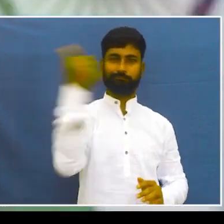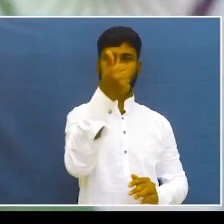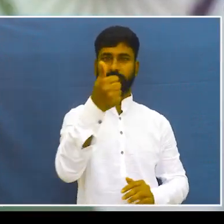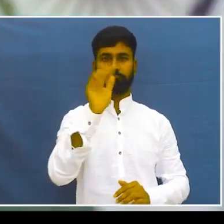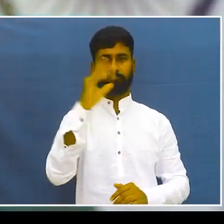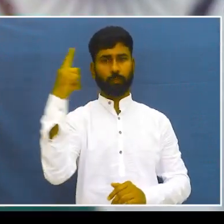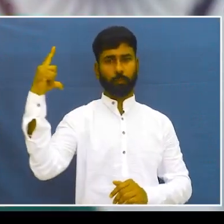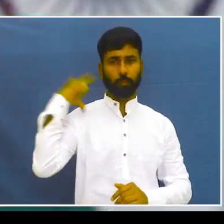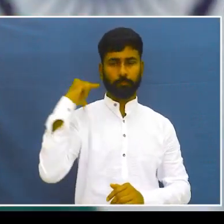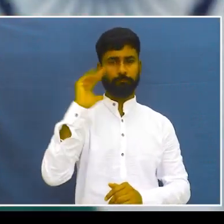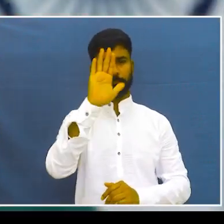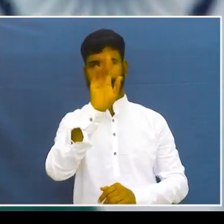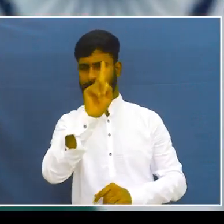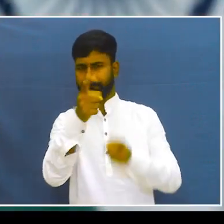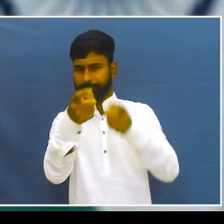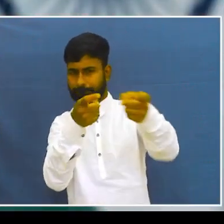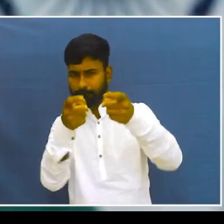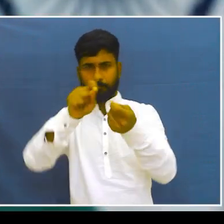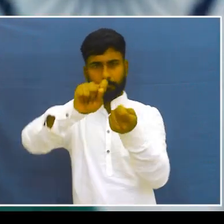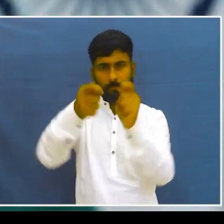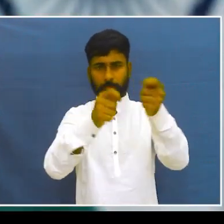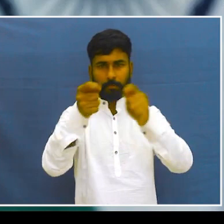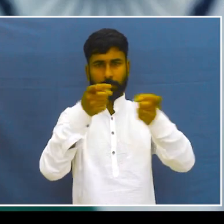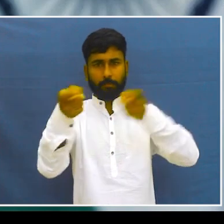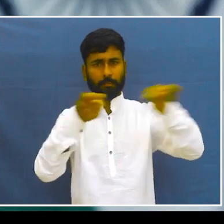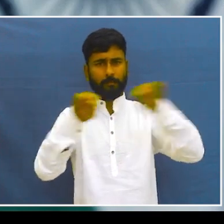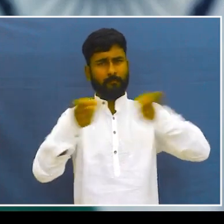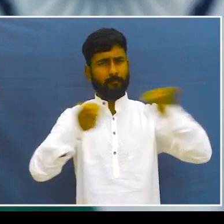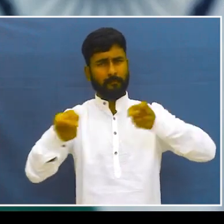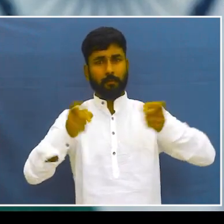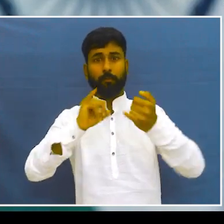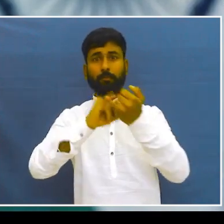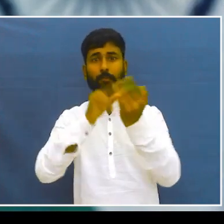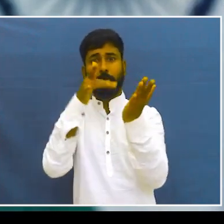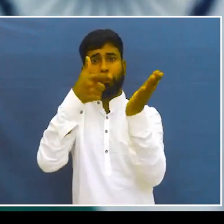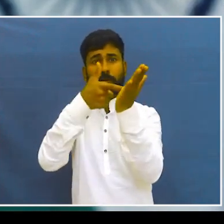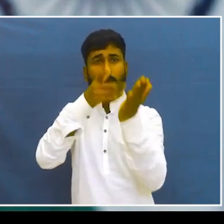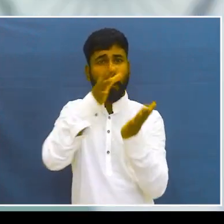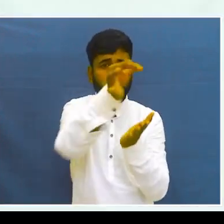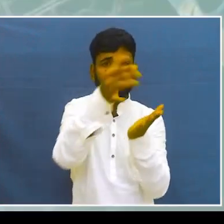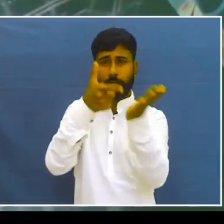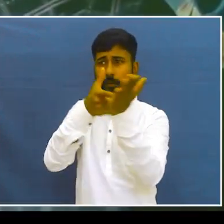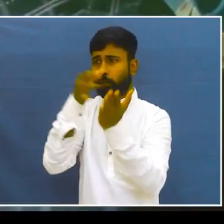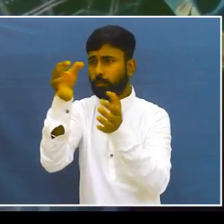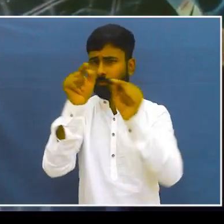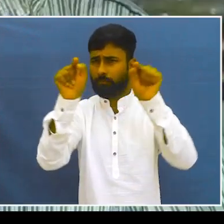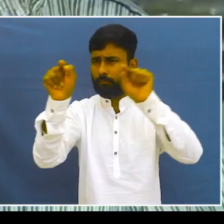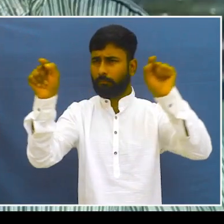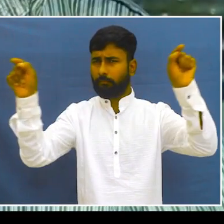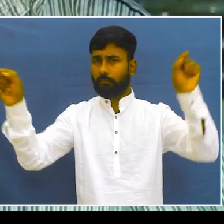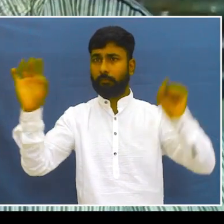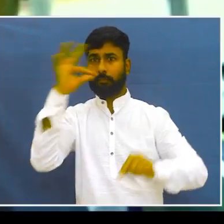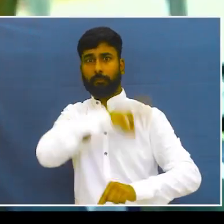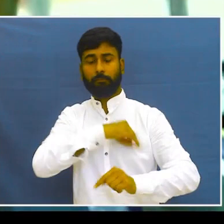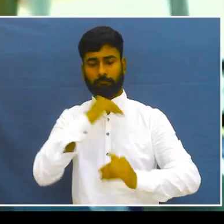वहीं प्रधानमंत्री श्री नरेंद्र मोदी जी के ऊर्जावान नेतृत्व में केंद्र सरकार अंत्योदय के लक्ष्य